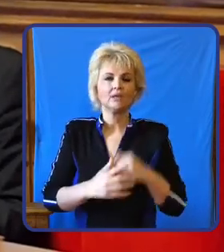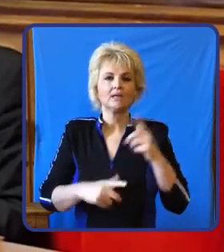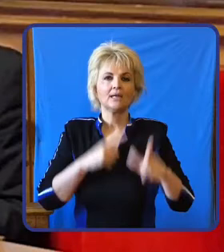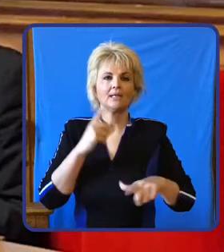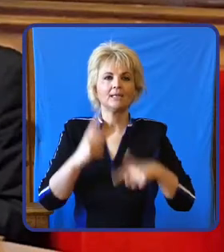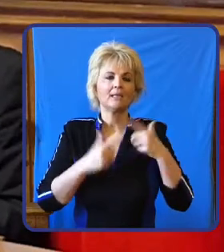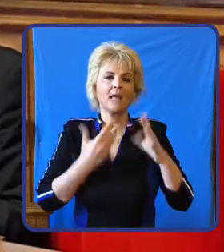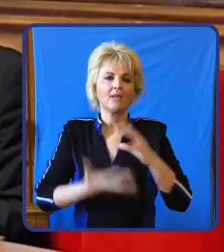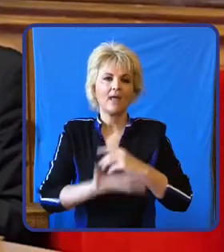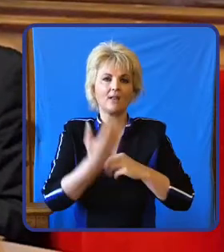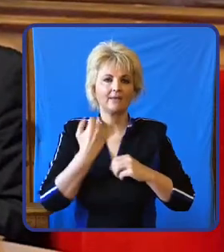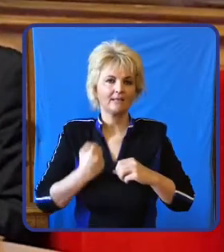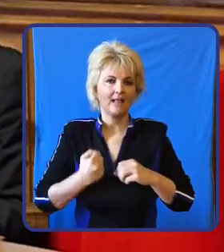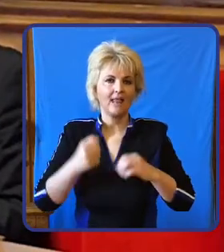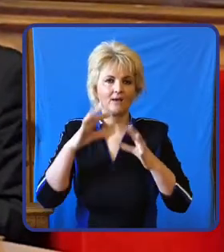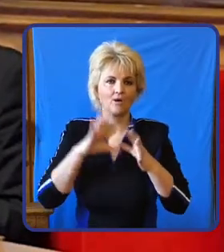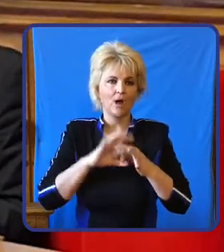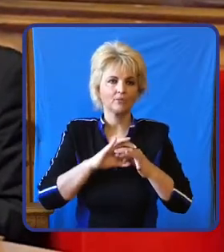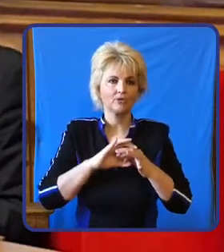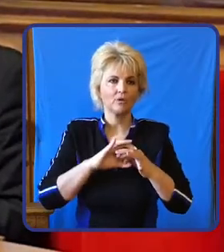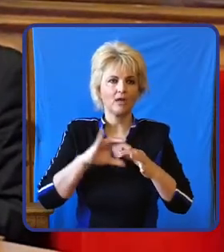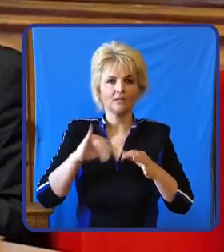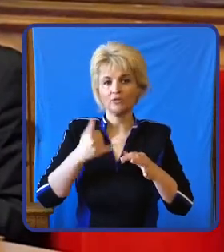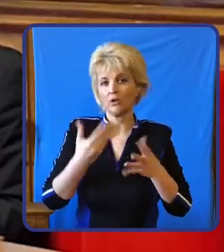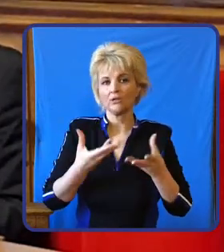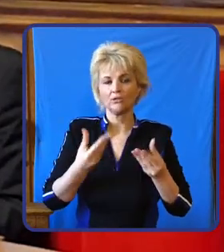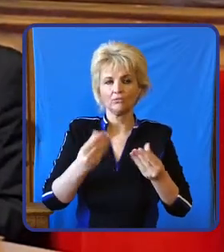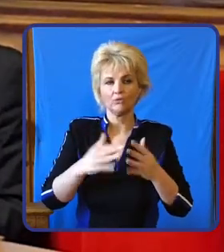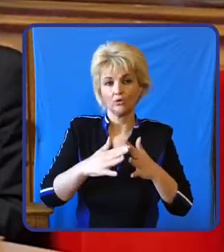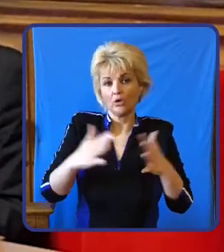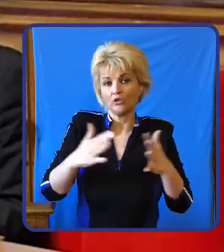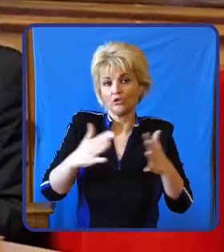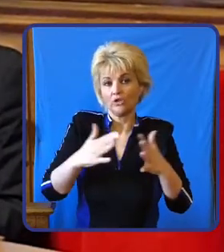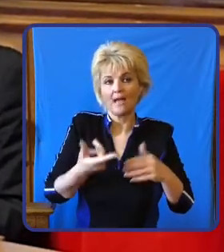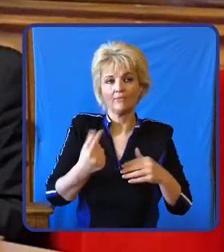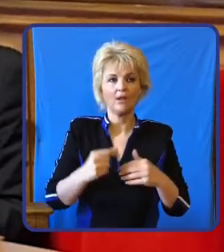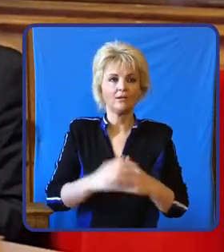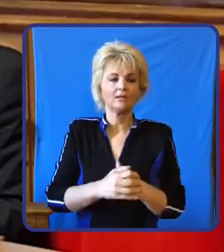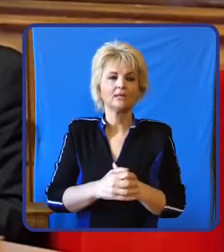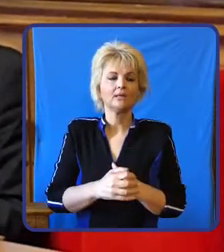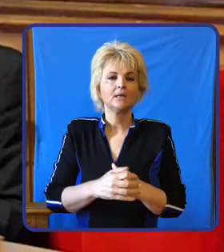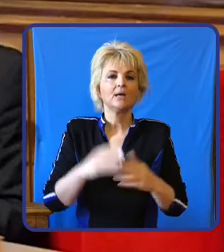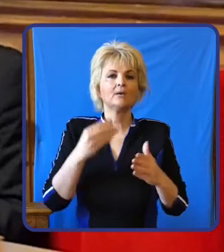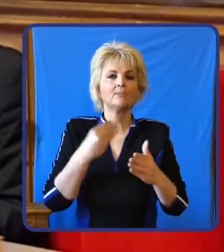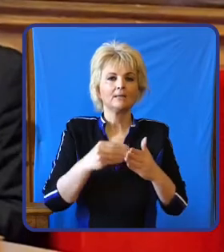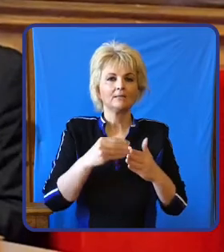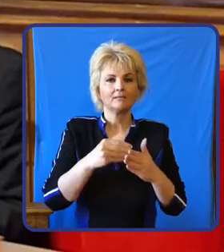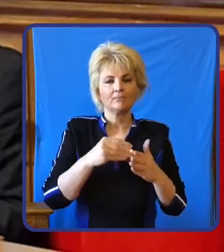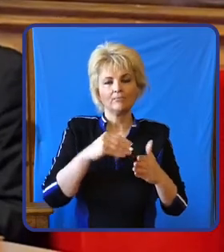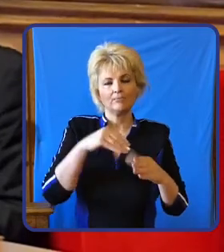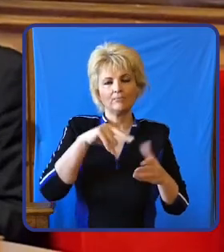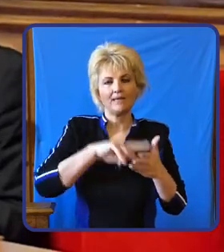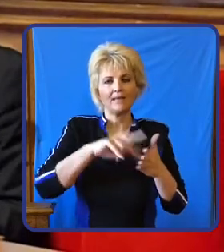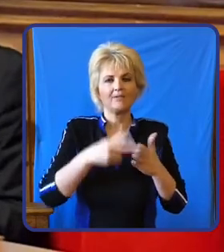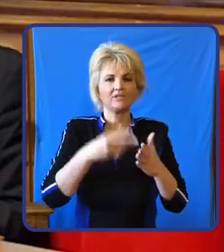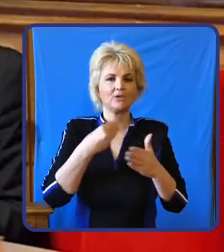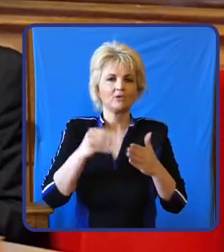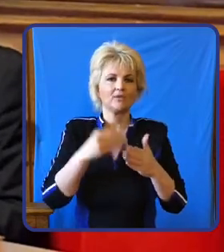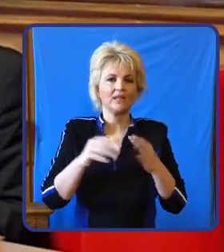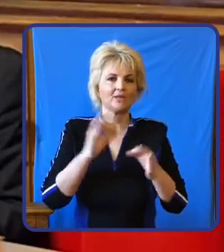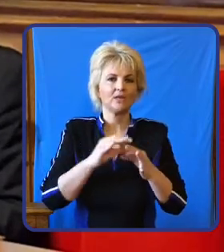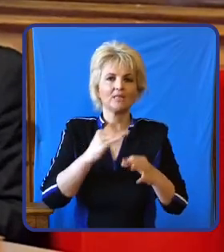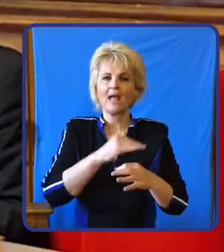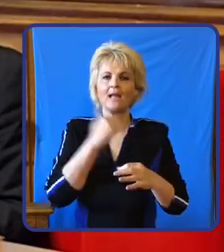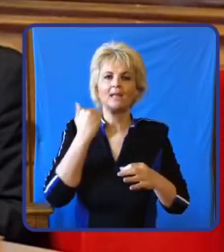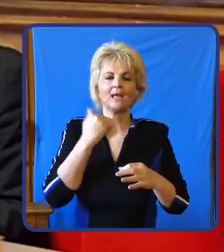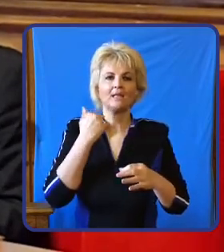hitel felvétellel és annak nagyságrendjével az itt betervezett költségvetés esetén, illetve elegendőnek